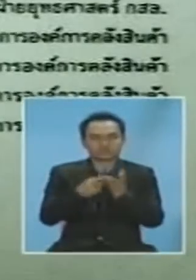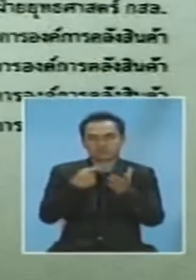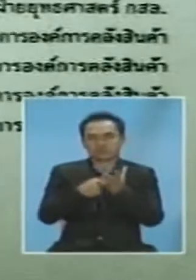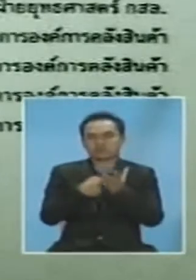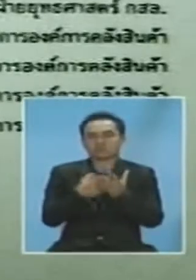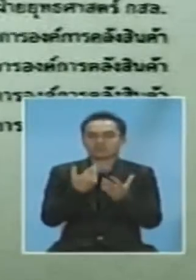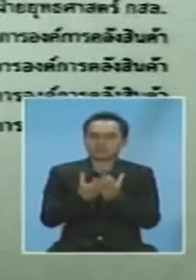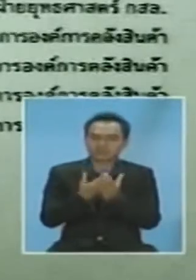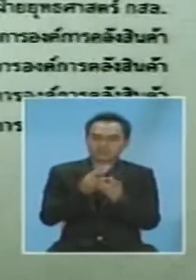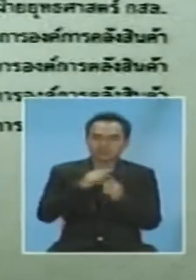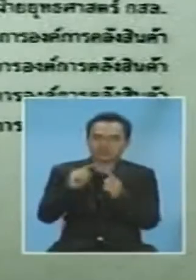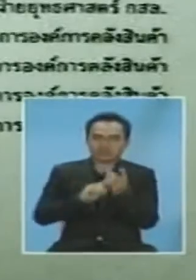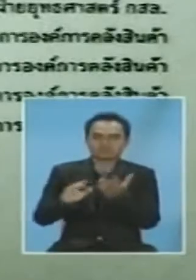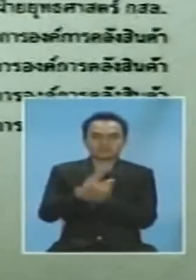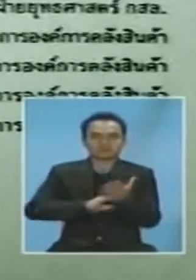ได้อีกด้วยค่ะ